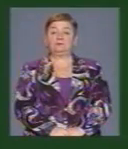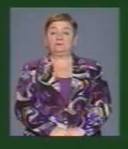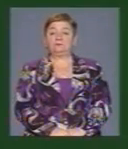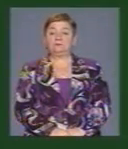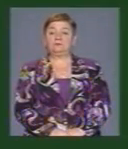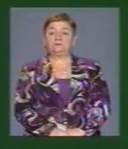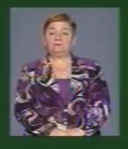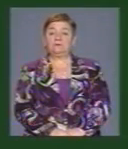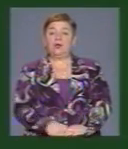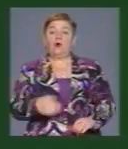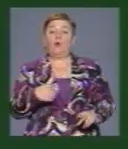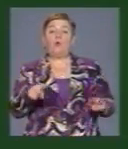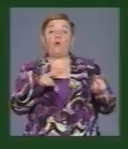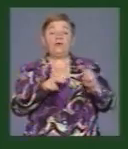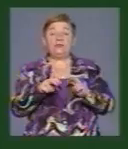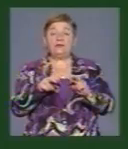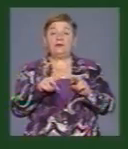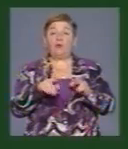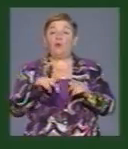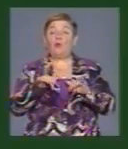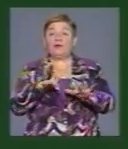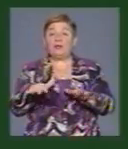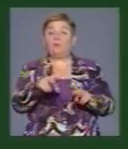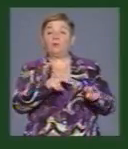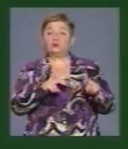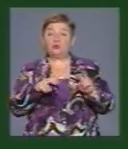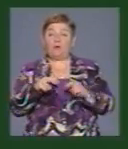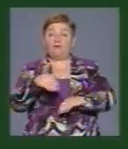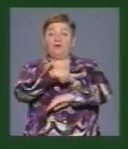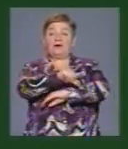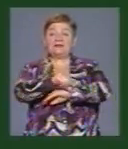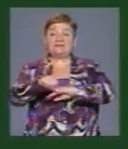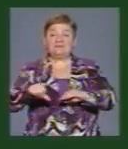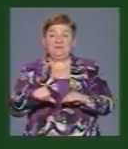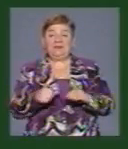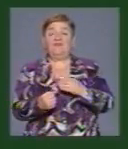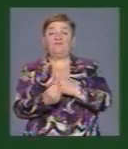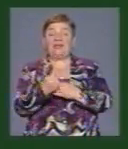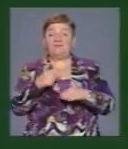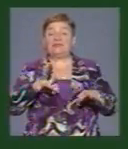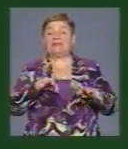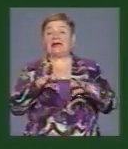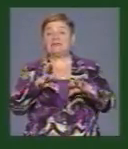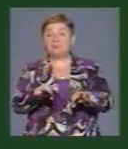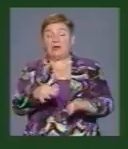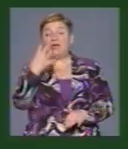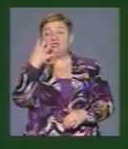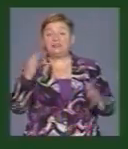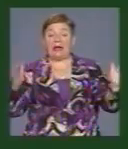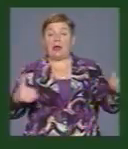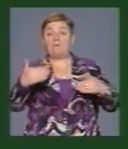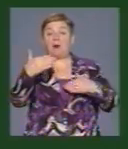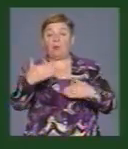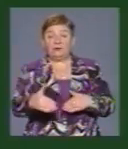У ході пошукових заходів неподалік від кордону прикордонники виявили транспортний засіб, 4 пакунки